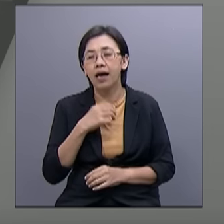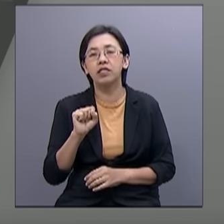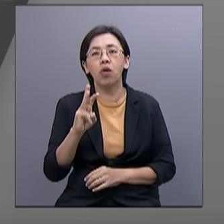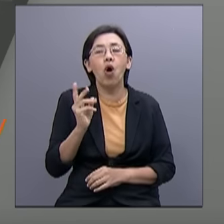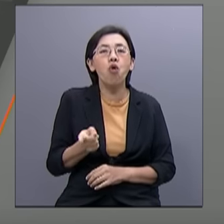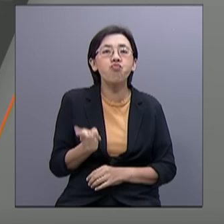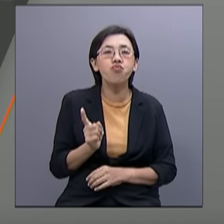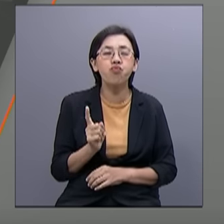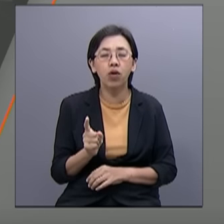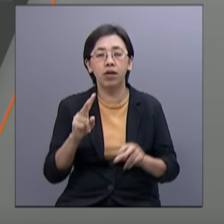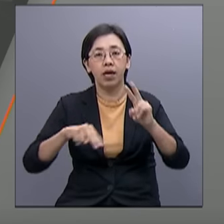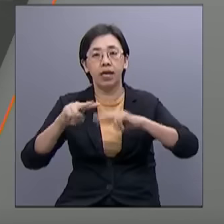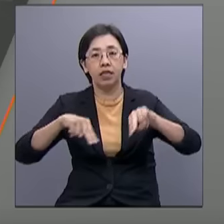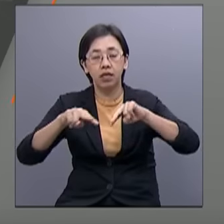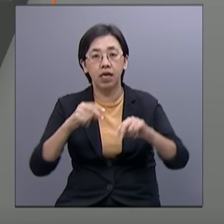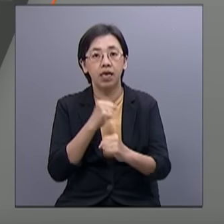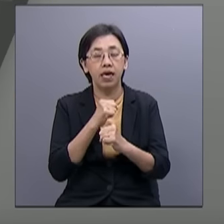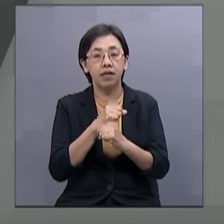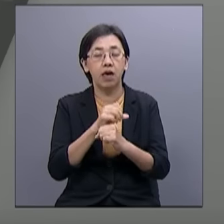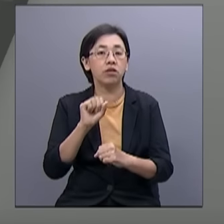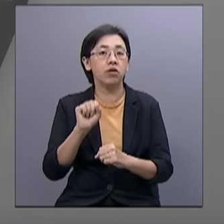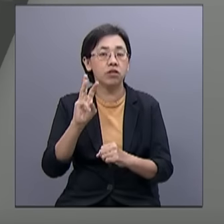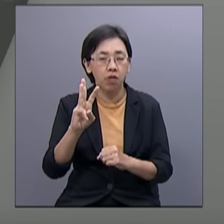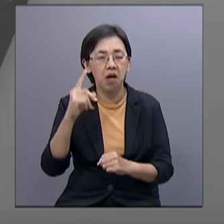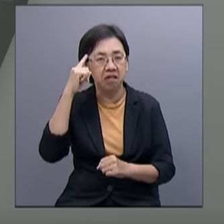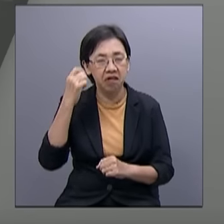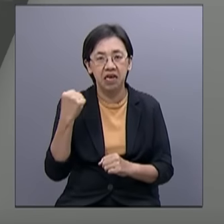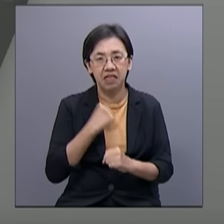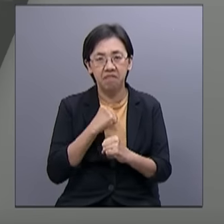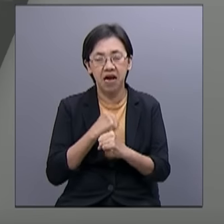ตรวจสอบก็เชื่อได้ว่าการทำงานของสว.ชุดนี้น่าจะเข้มข้นมากขึ้นกว่าที่ผ่านมา